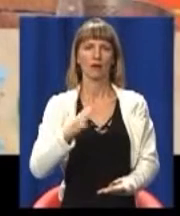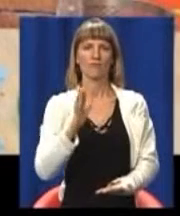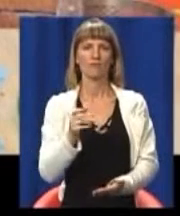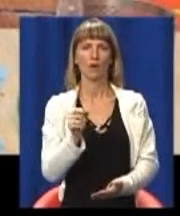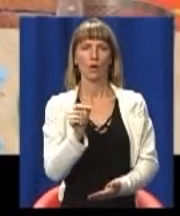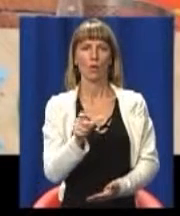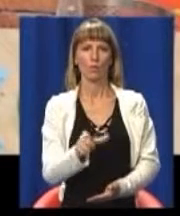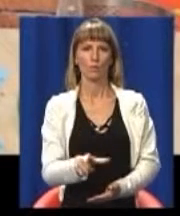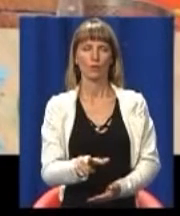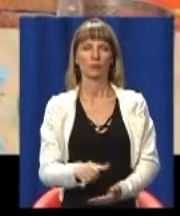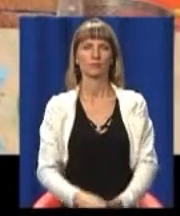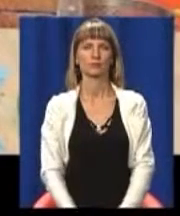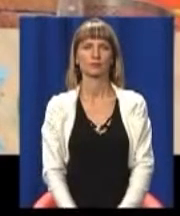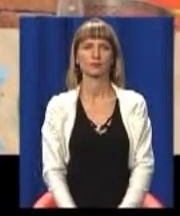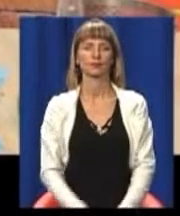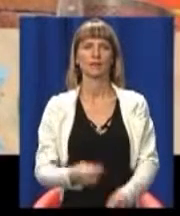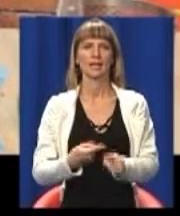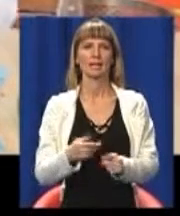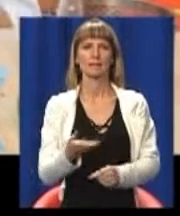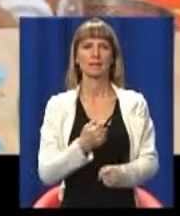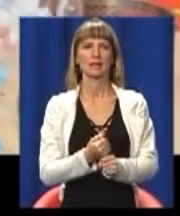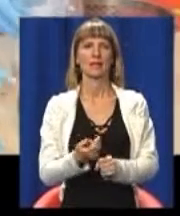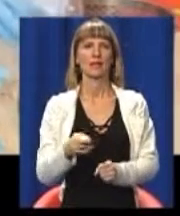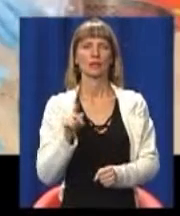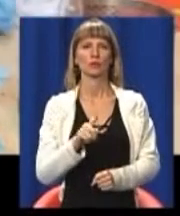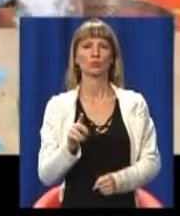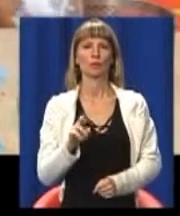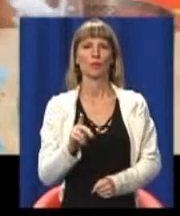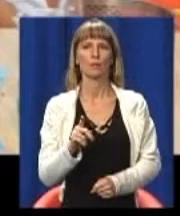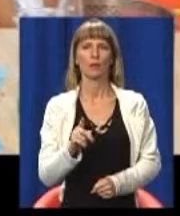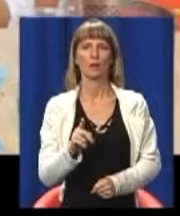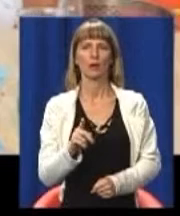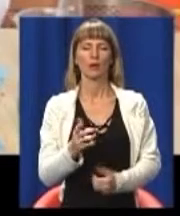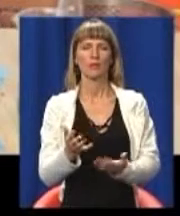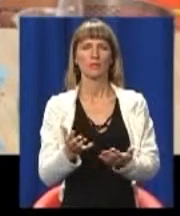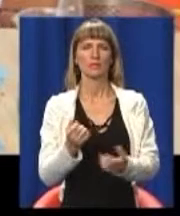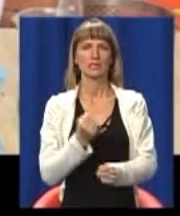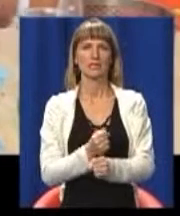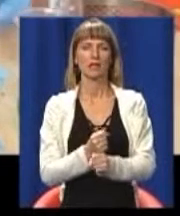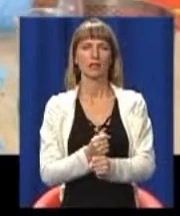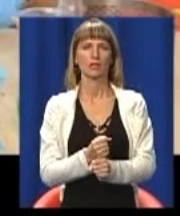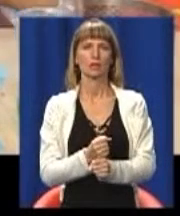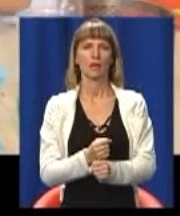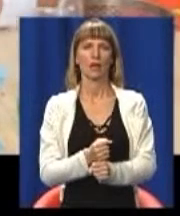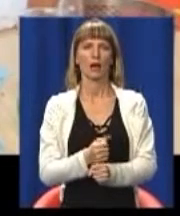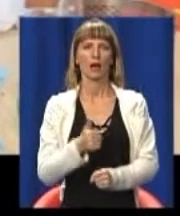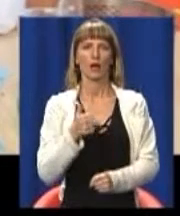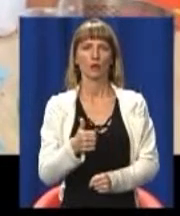колбу. Це ми робимо для того, щоб створити максимальну різницю температур. І